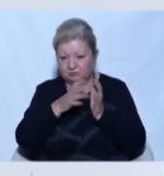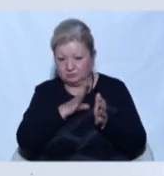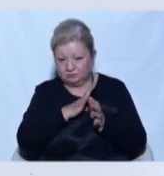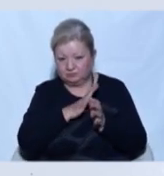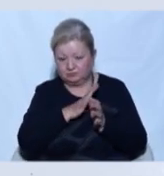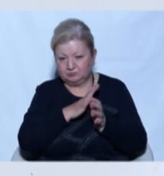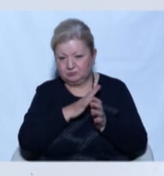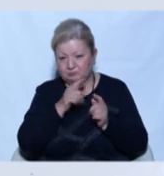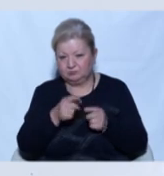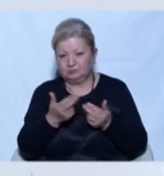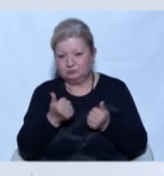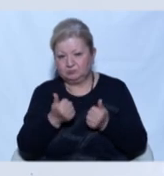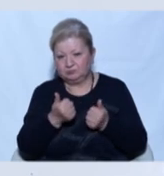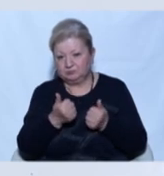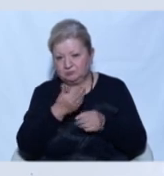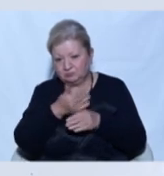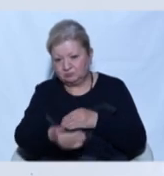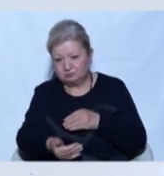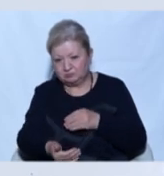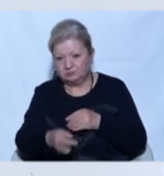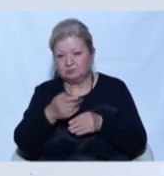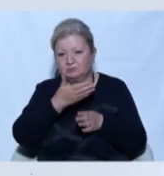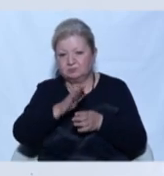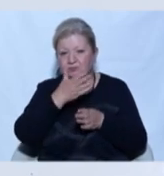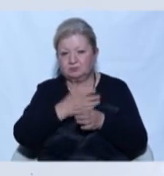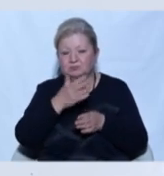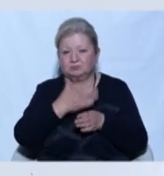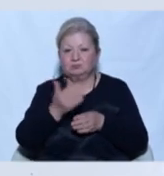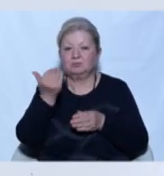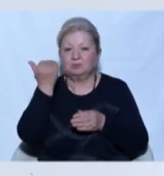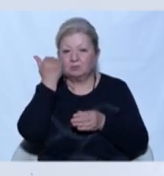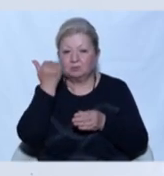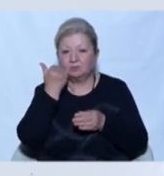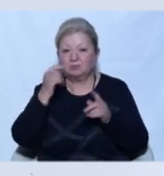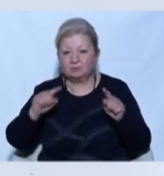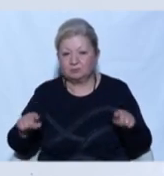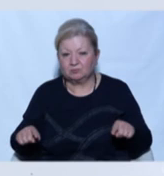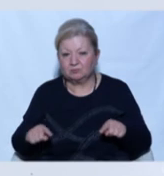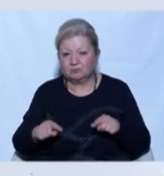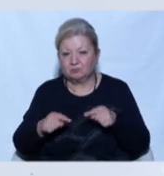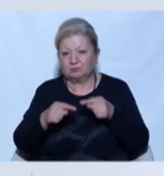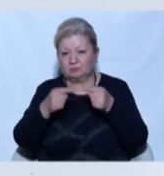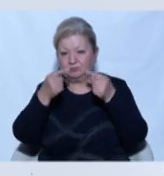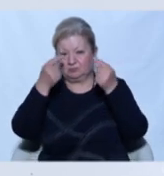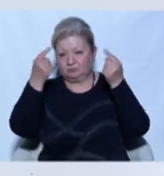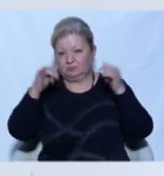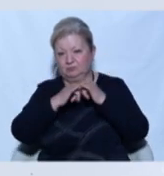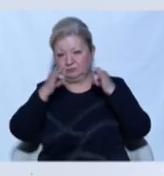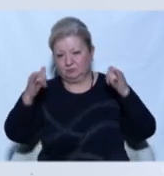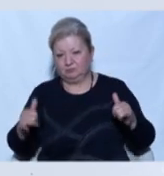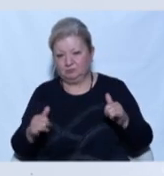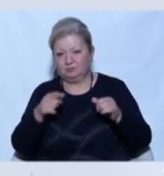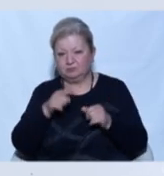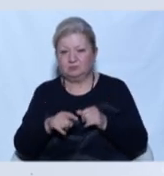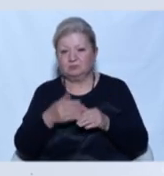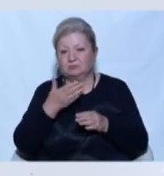ამას და შემდეგ თანდათანობით ეგვიპტის ცივილიზაცია და ეგვიპტის ცივილიზაცია განვითარდა.